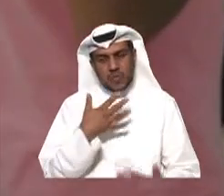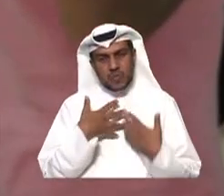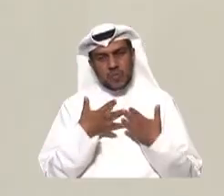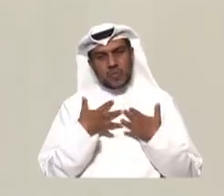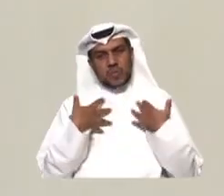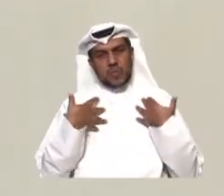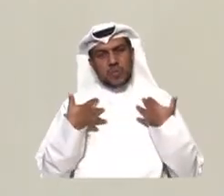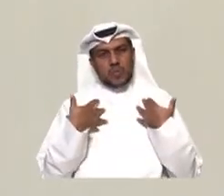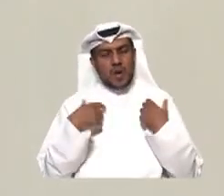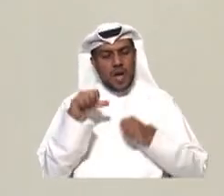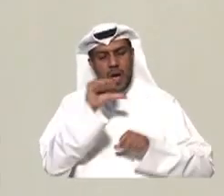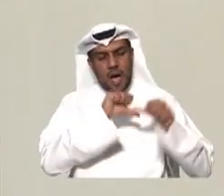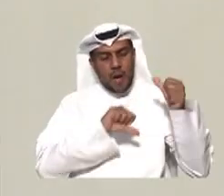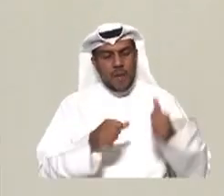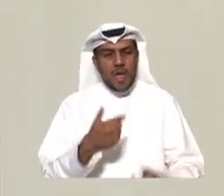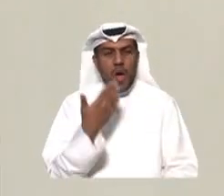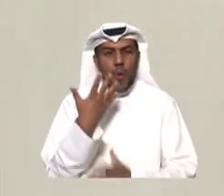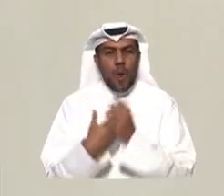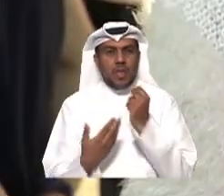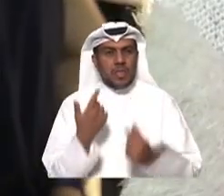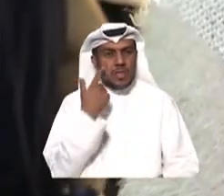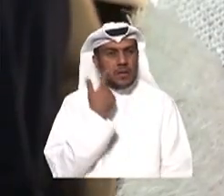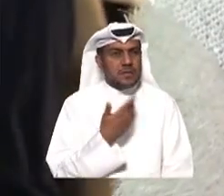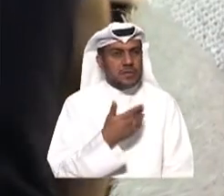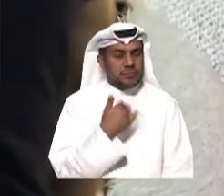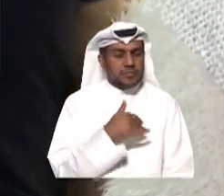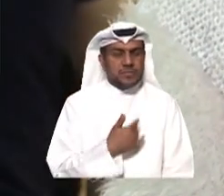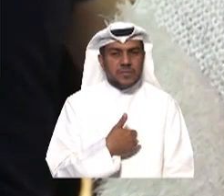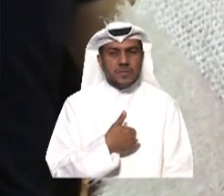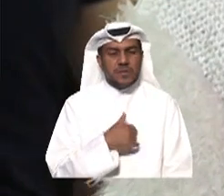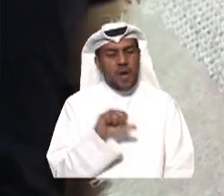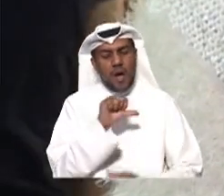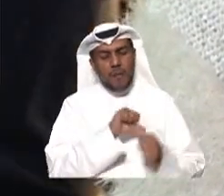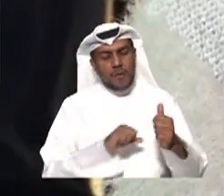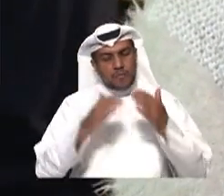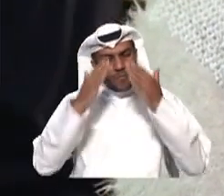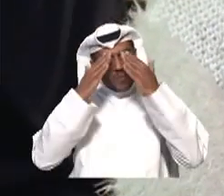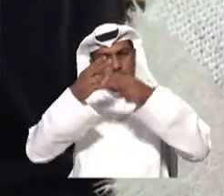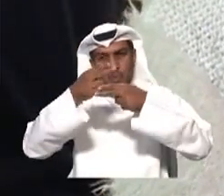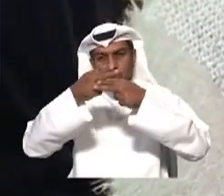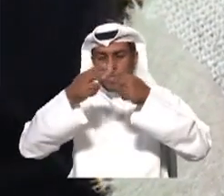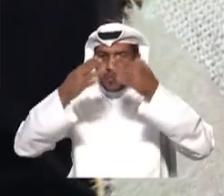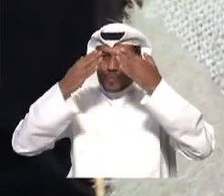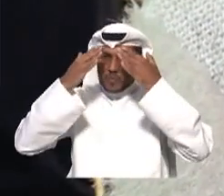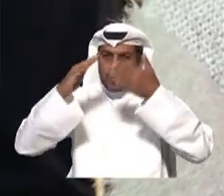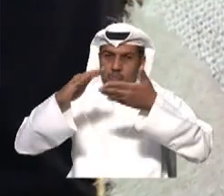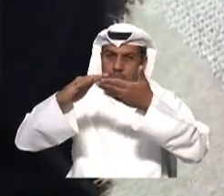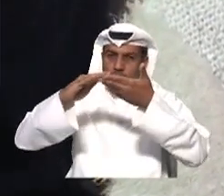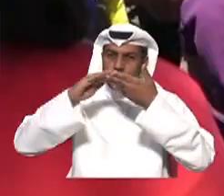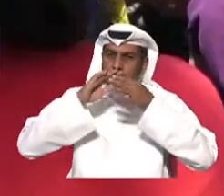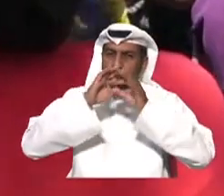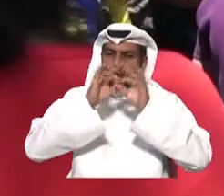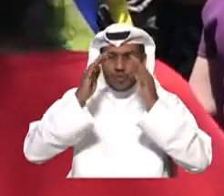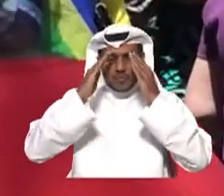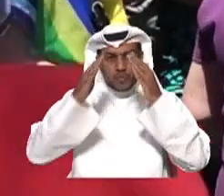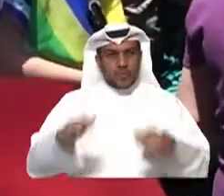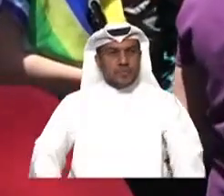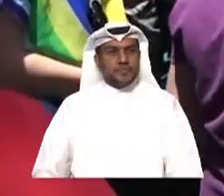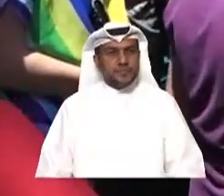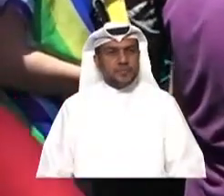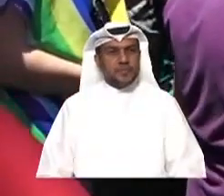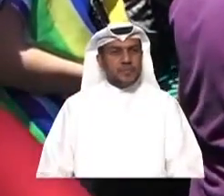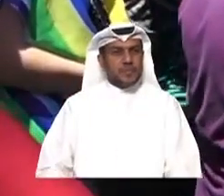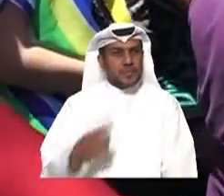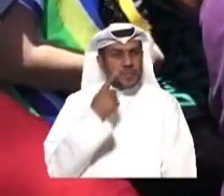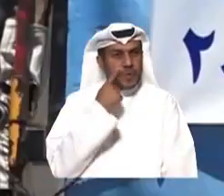حساني اعملها كلها على حسابي. نحن كتير بنشكر الكويت على مساعدتهم معنا. ومن ثم تابع